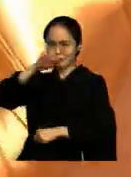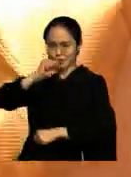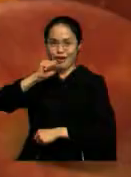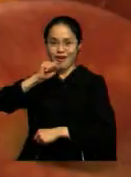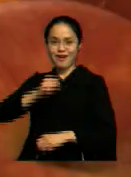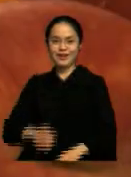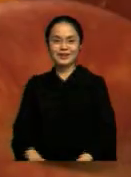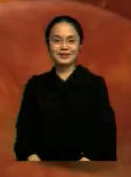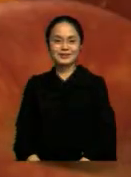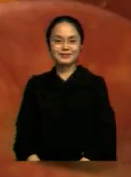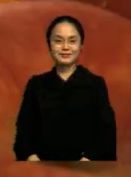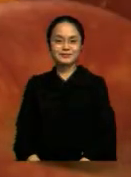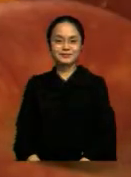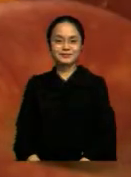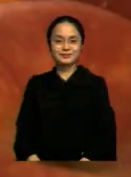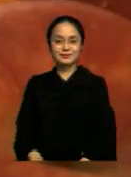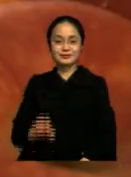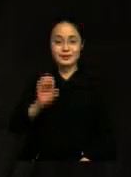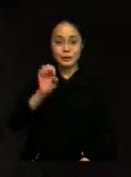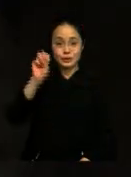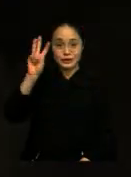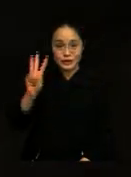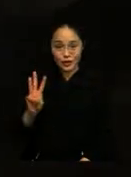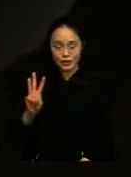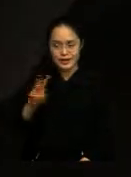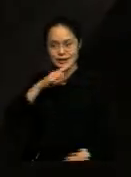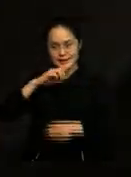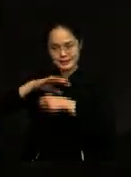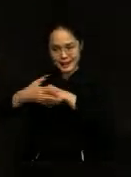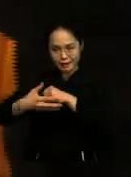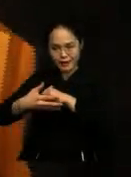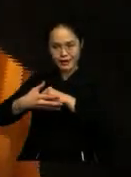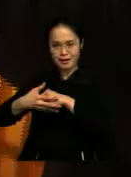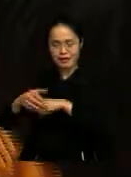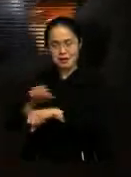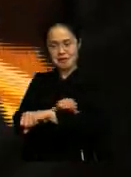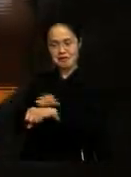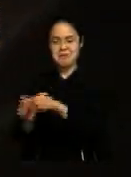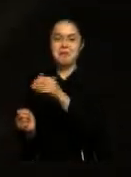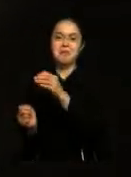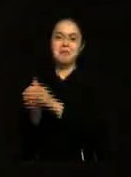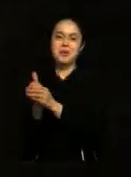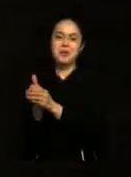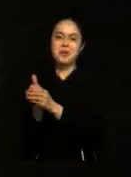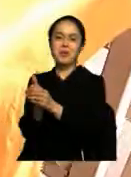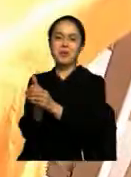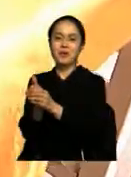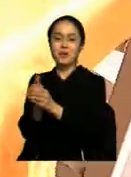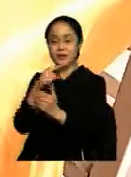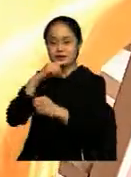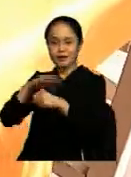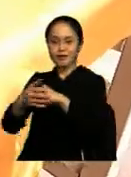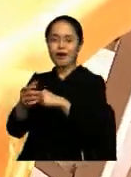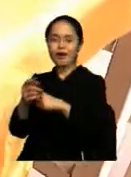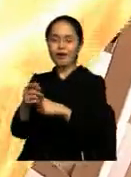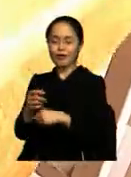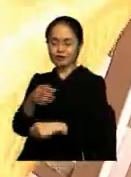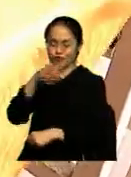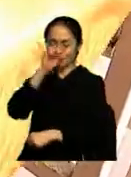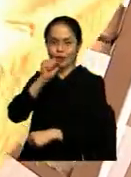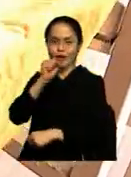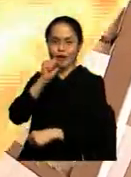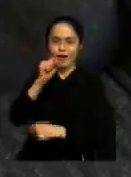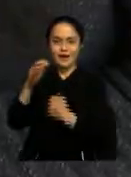있습니다. 포천 사과가 여러 가지 지역적인 특성 때문에 다른 지역보다 좀더 맛있고